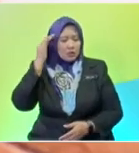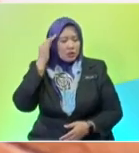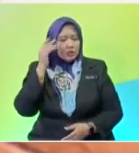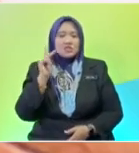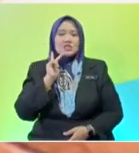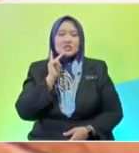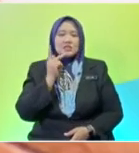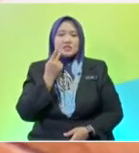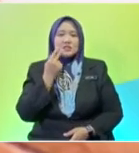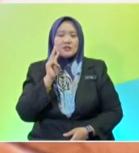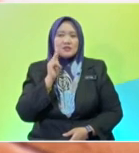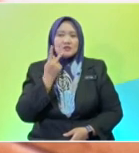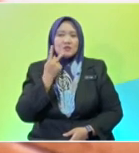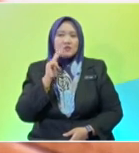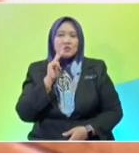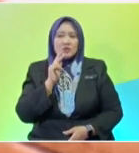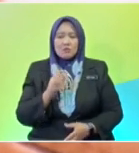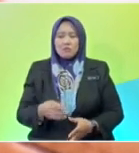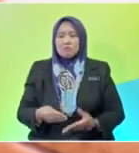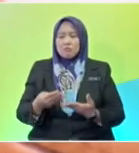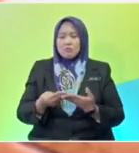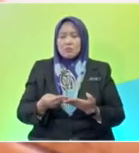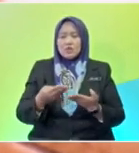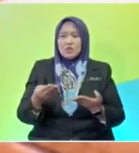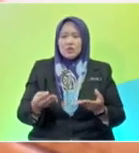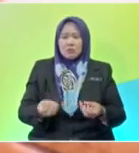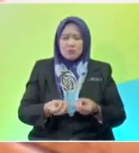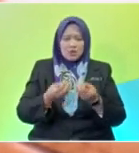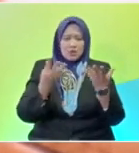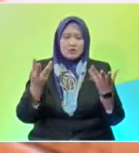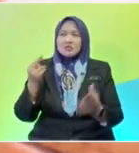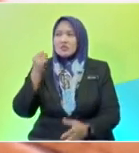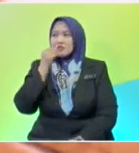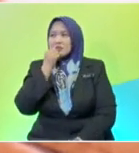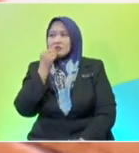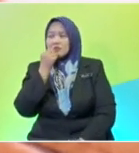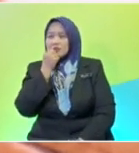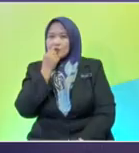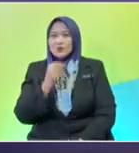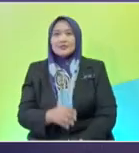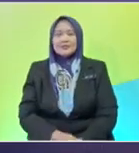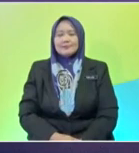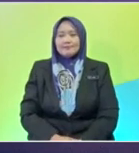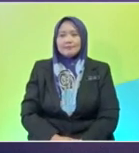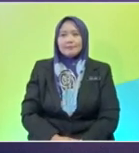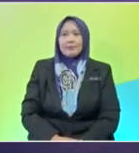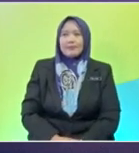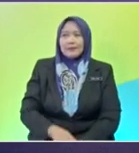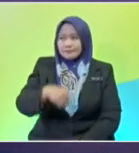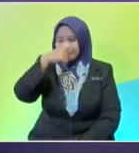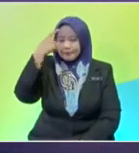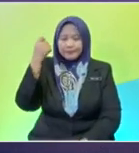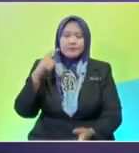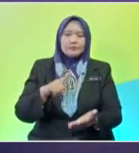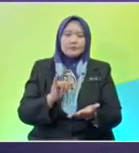nutrien untuk badan kita Cikgu kalau satu saja pemain ini kita dapat satu betul sebab itulah kita